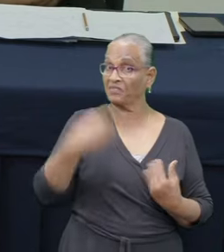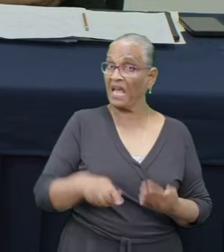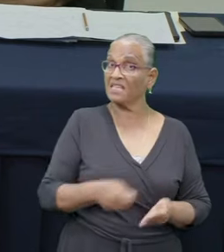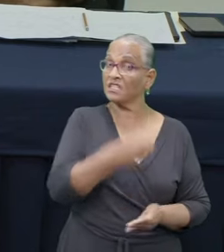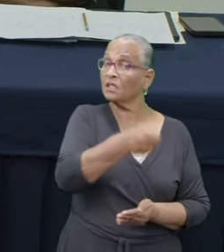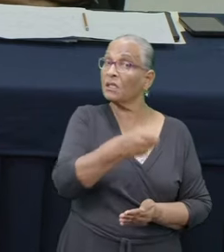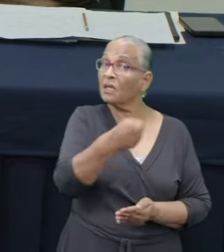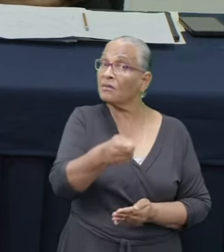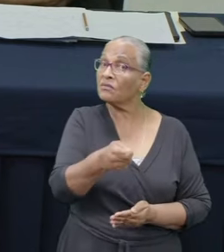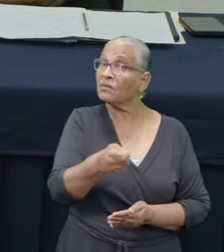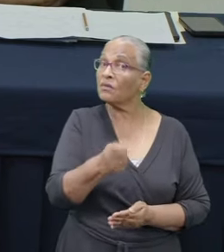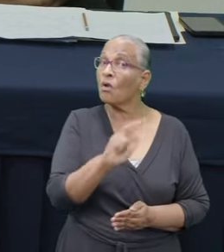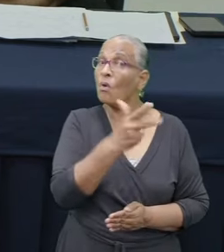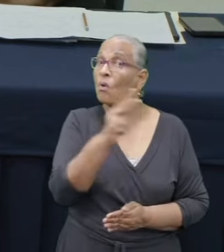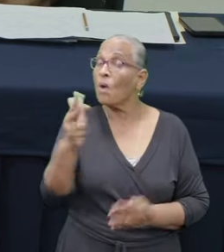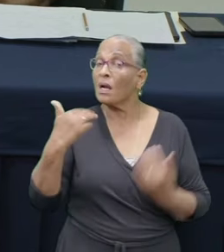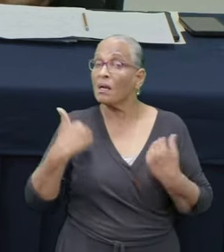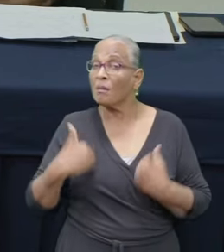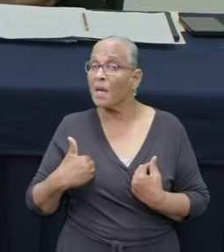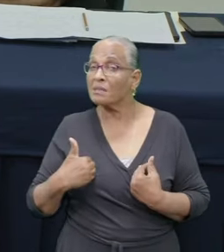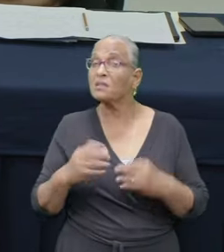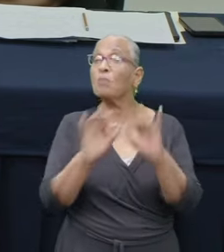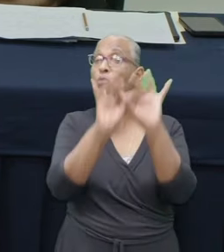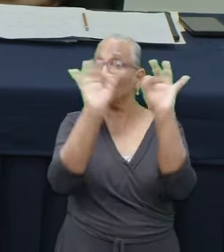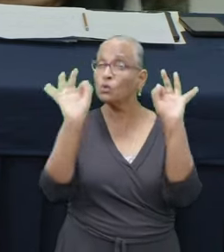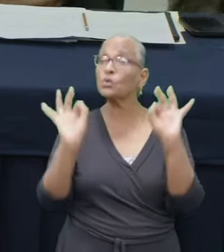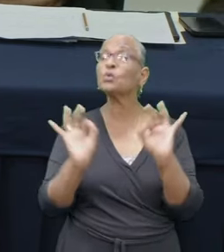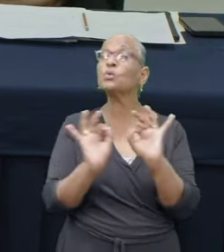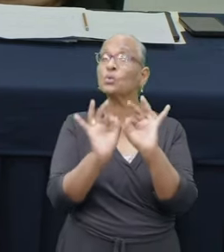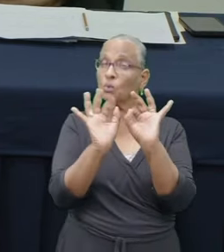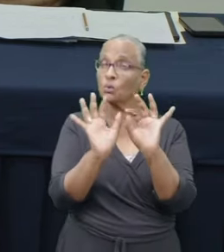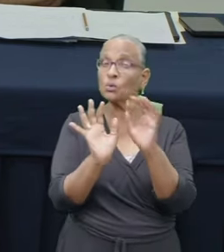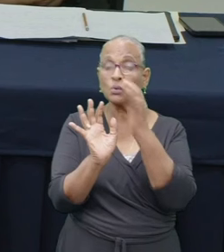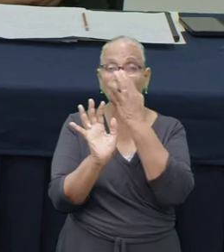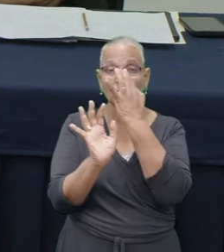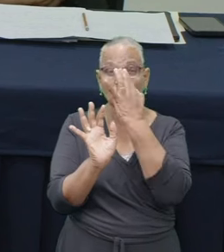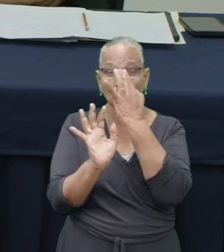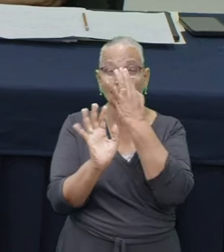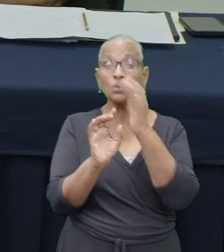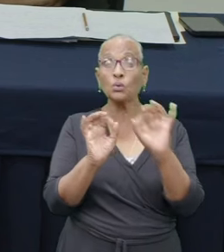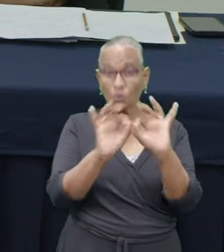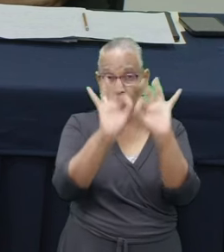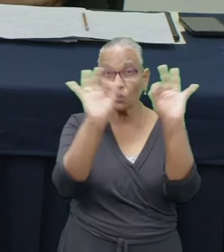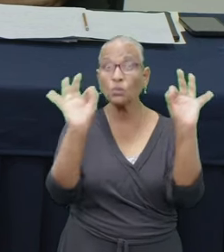zorg. Zorg dat een zeer gespecialiseerde